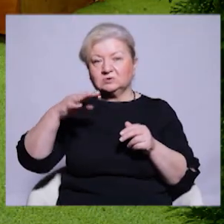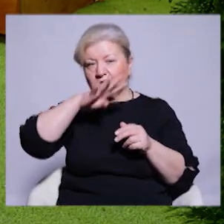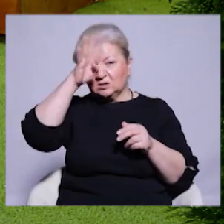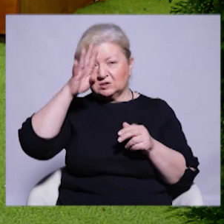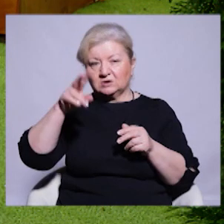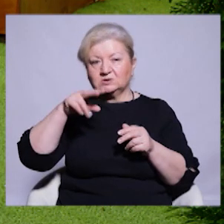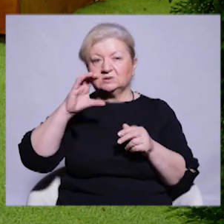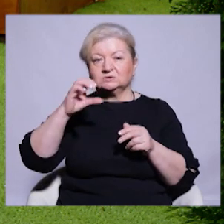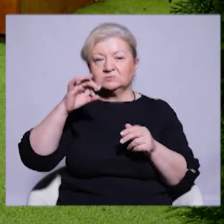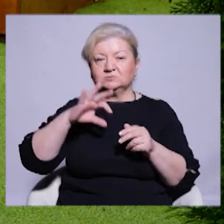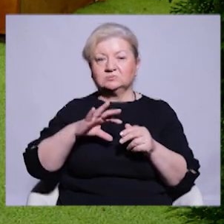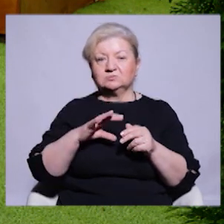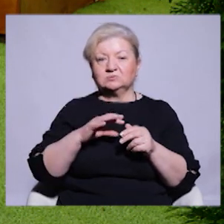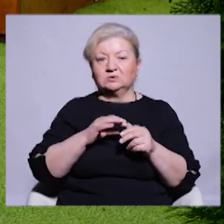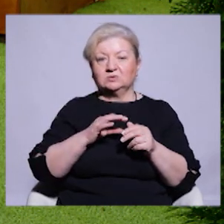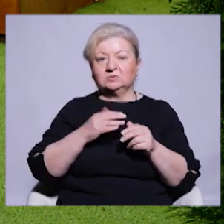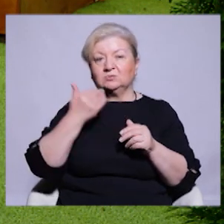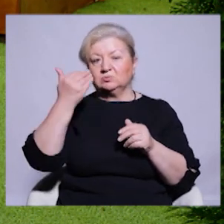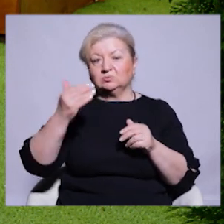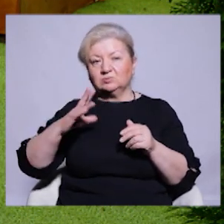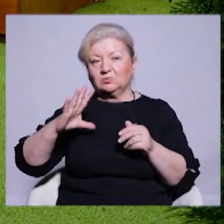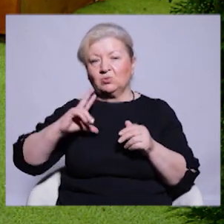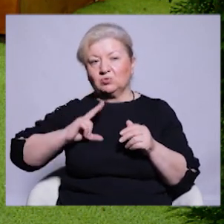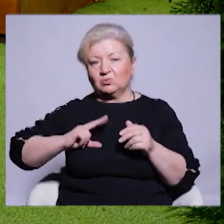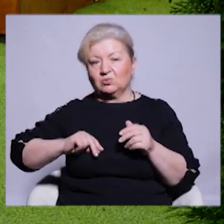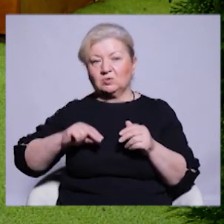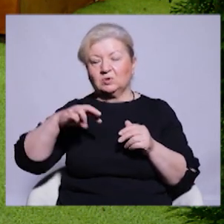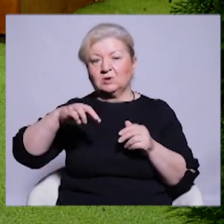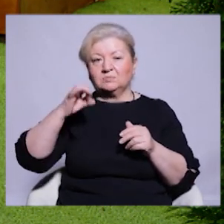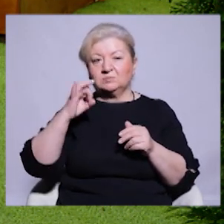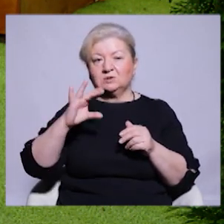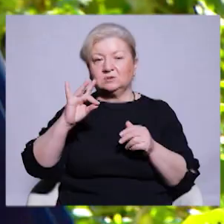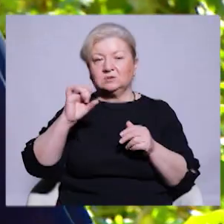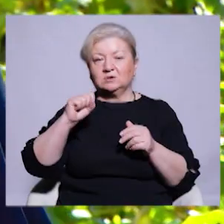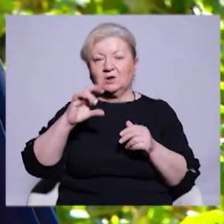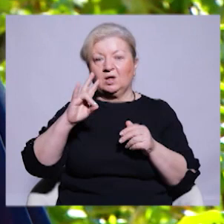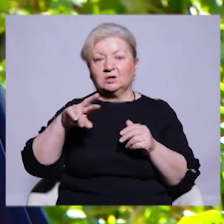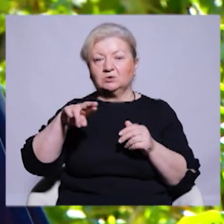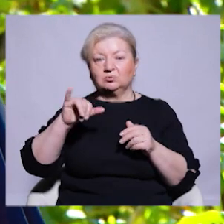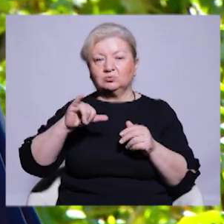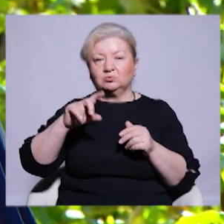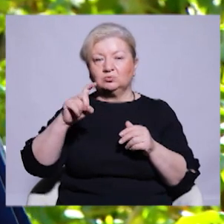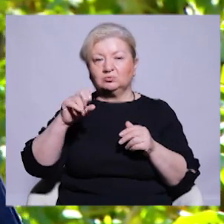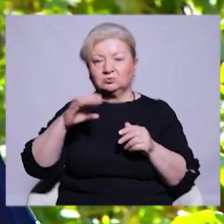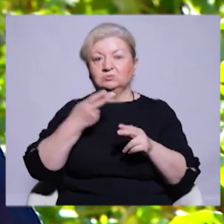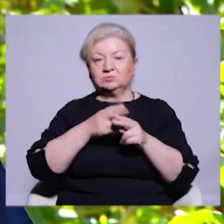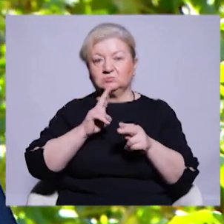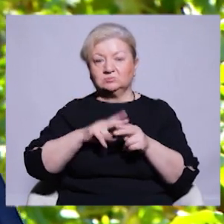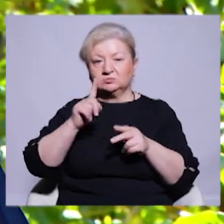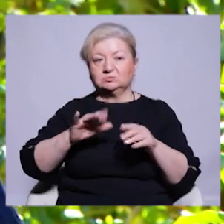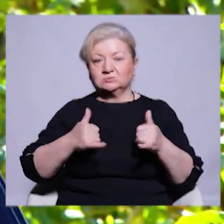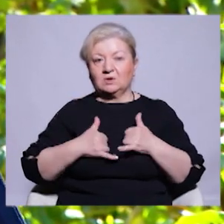ირანის სპასპეტის ბარაზბოდის ასული მირანდუხტი ცოლად. და სწორედ